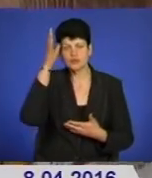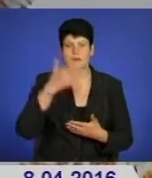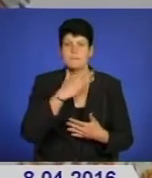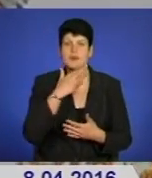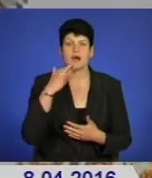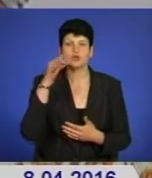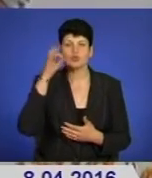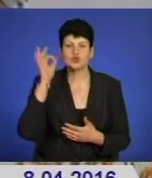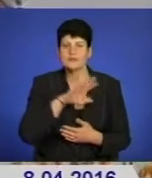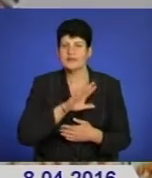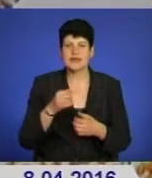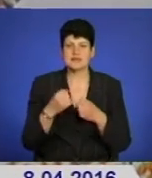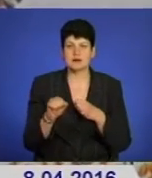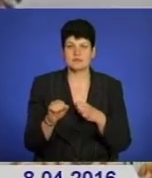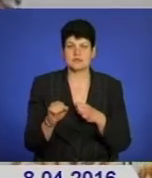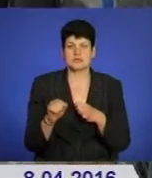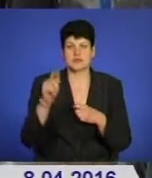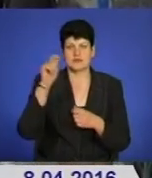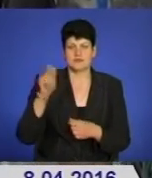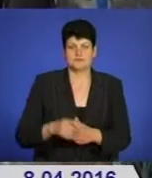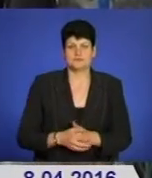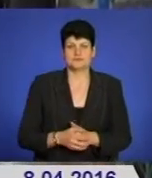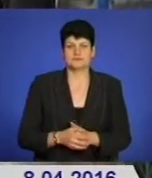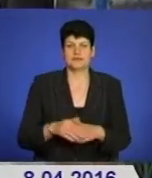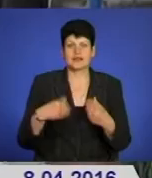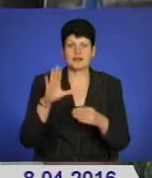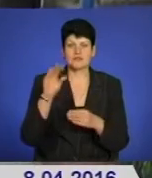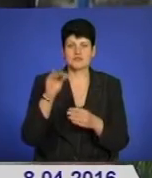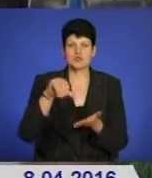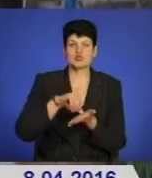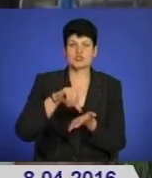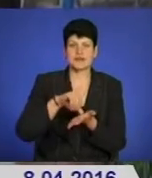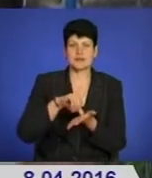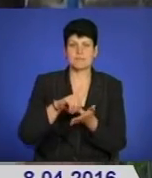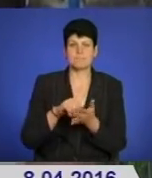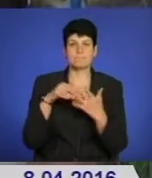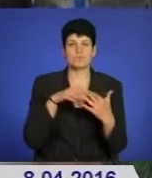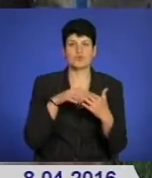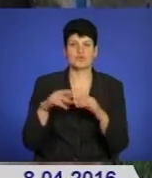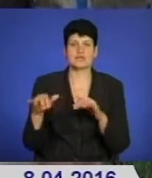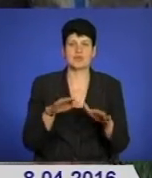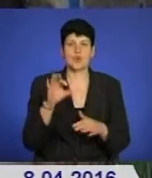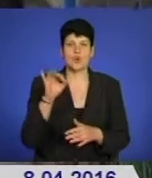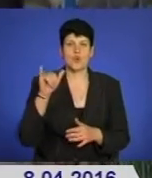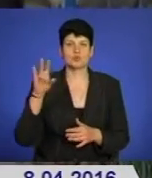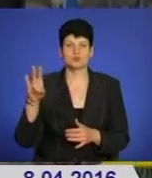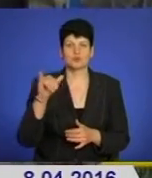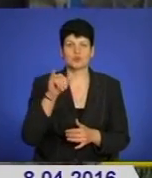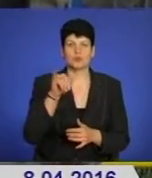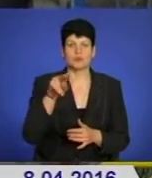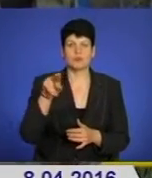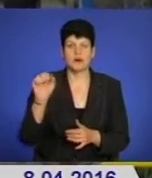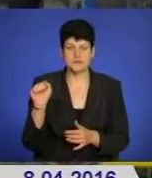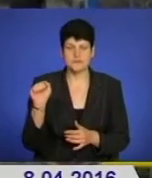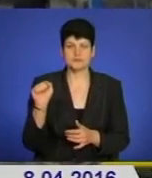досвіду, незламності перед воєнним лихоліттям. Видали посвідчення учасника бойових дій ОУН-УПА пані